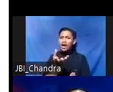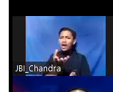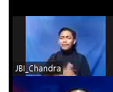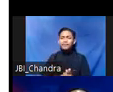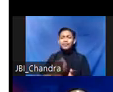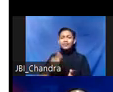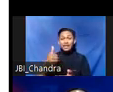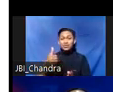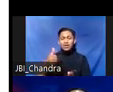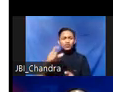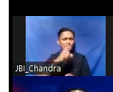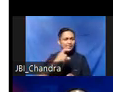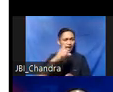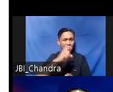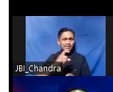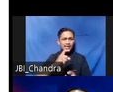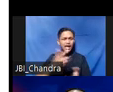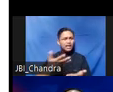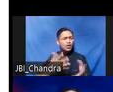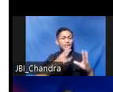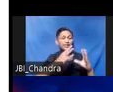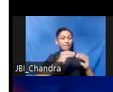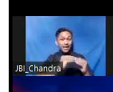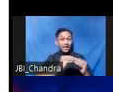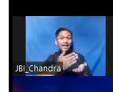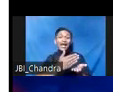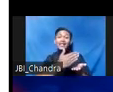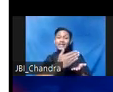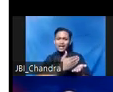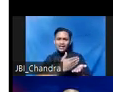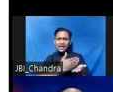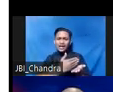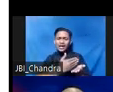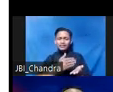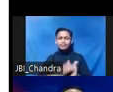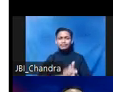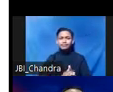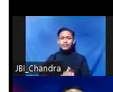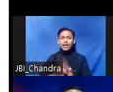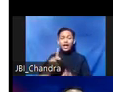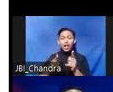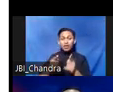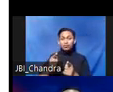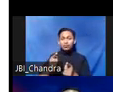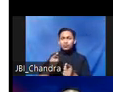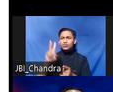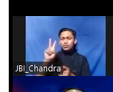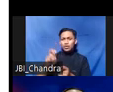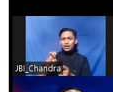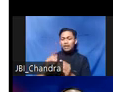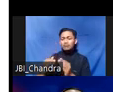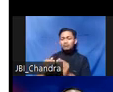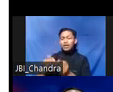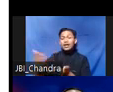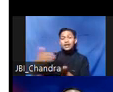mencari menemukan menyimpan pindah data dan menemukan kembali jika dibutuhkan dalam pengutipan daftar pustaka jadi nanti teman-teman lebih